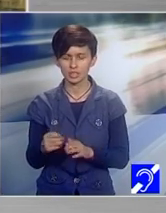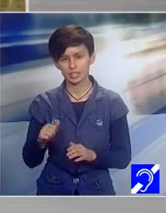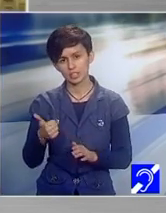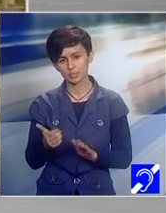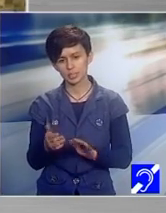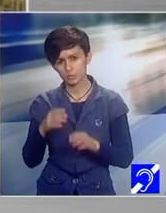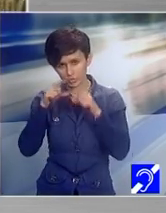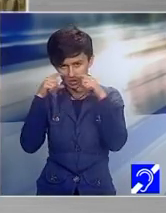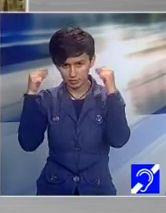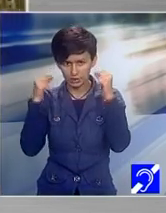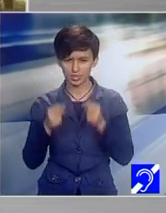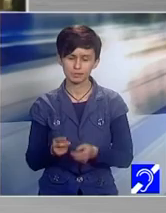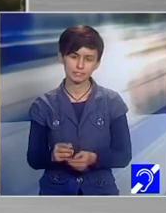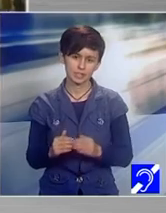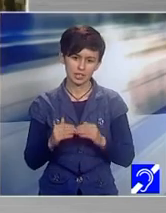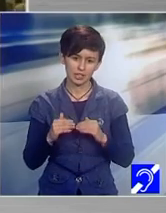Cum a crescut?